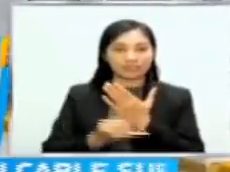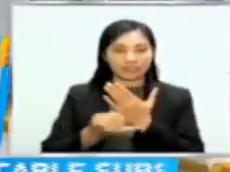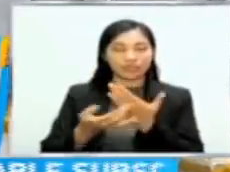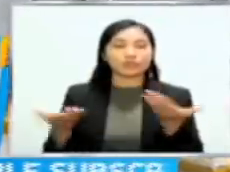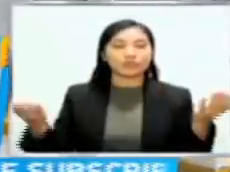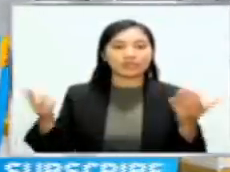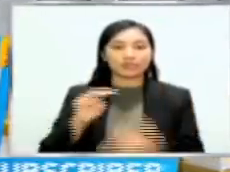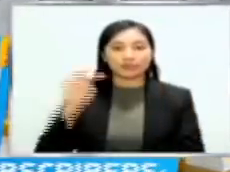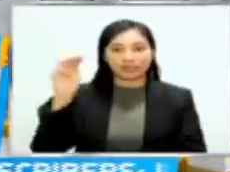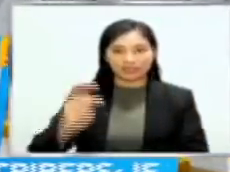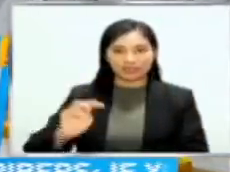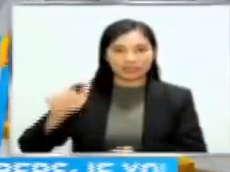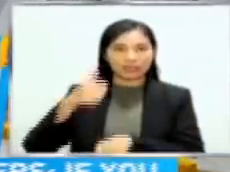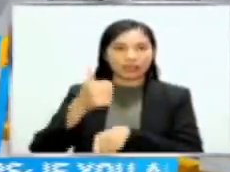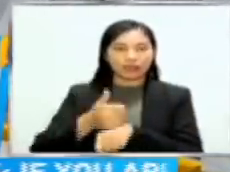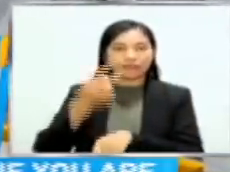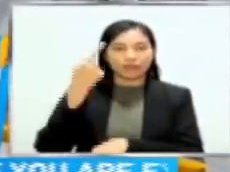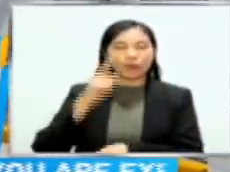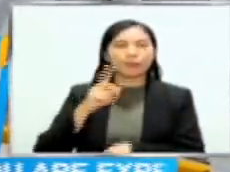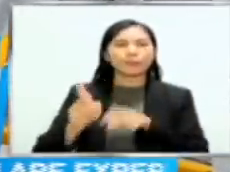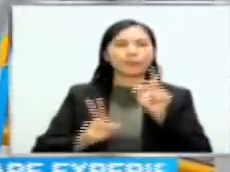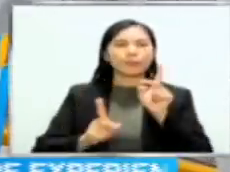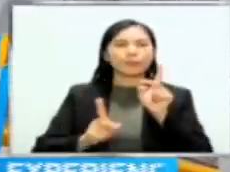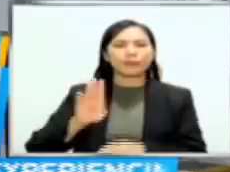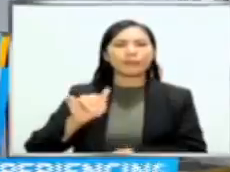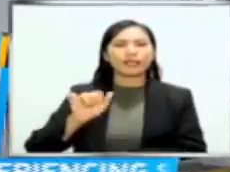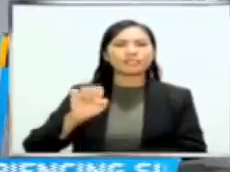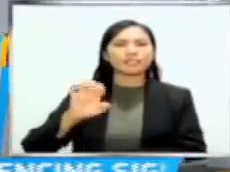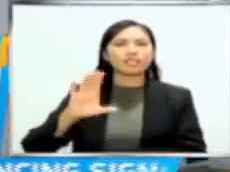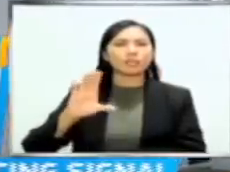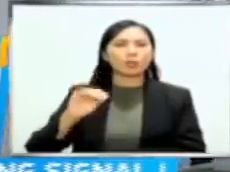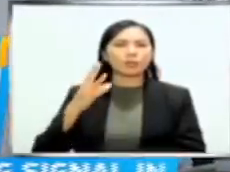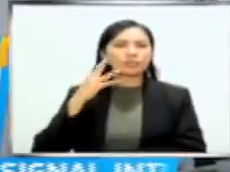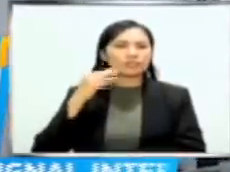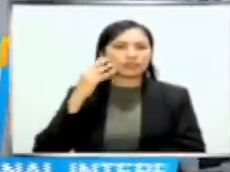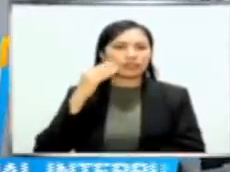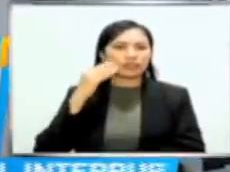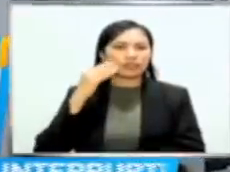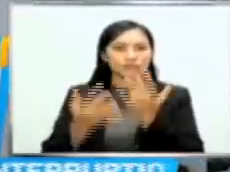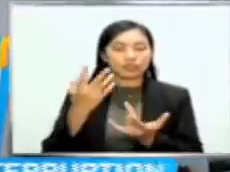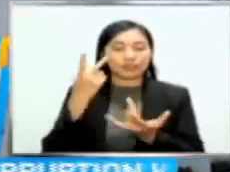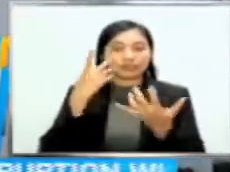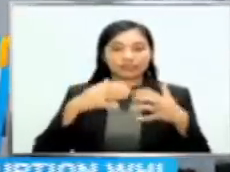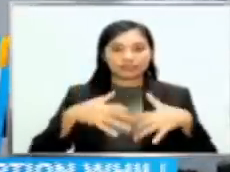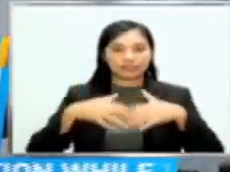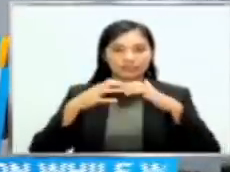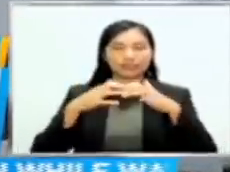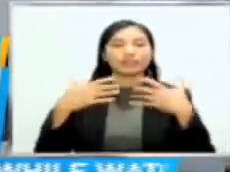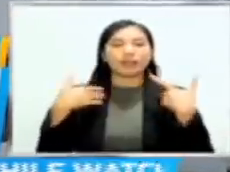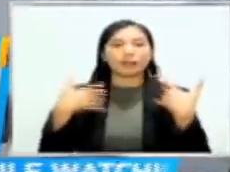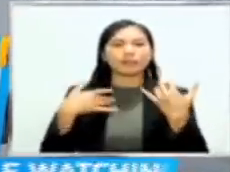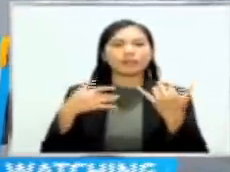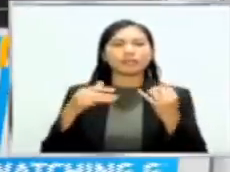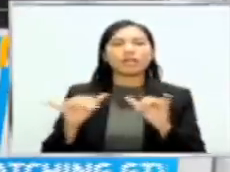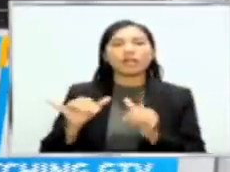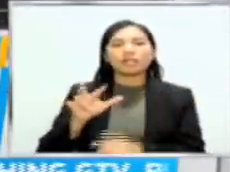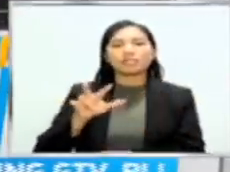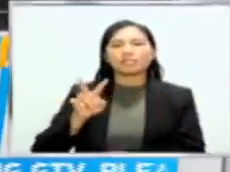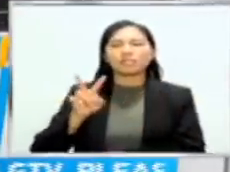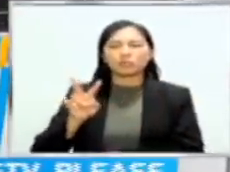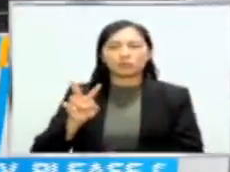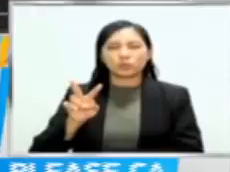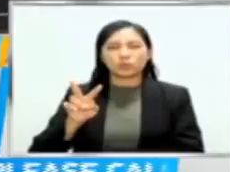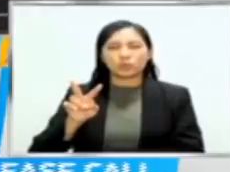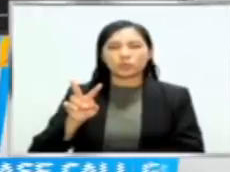mga taga-Baseco na nasunugan. 229 units ang nakatayo, ang bawat isa ay may laking 42 square meters. May linya na